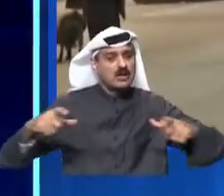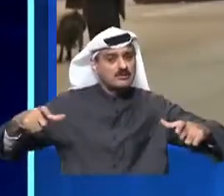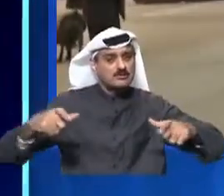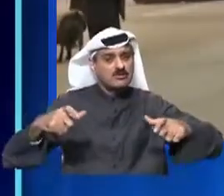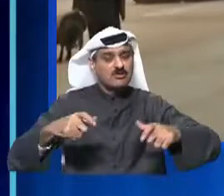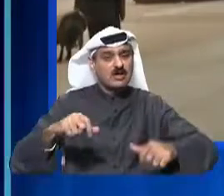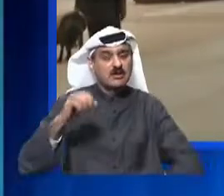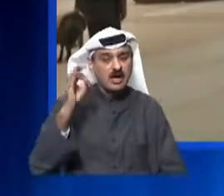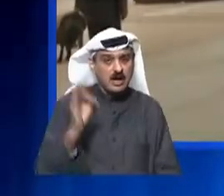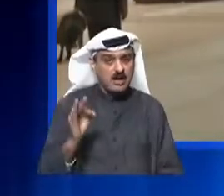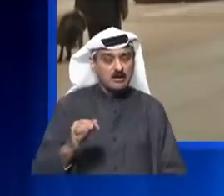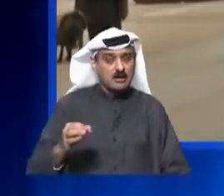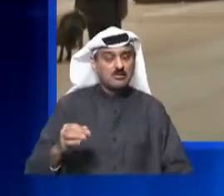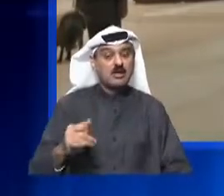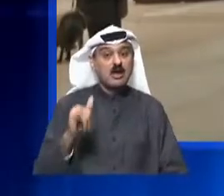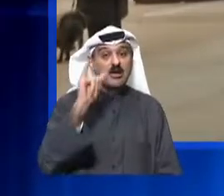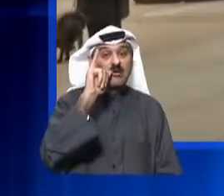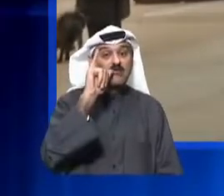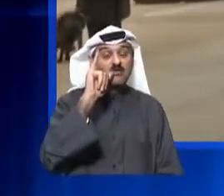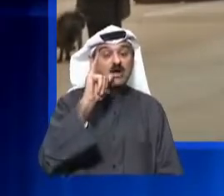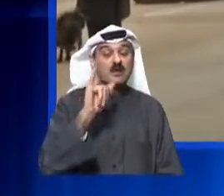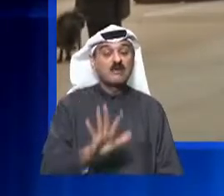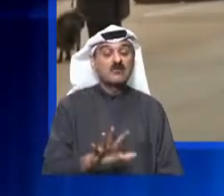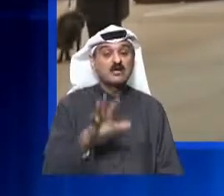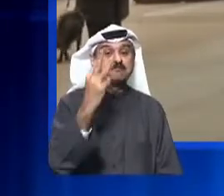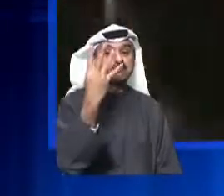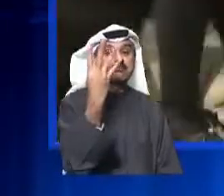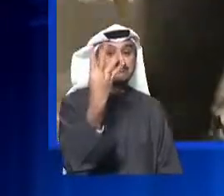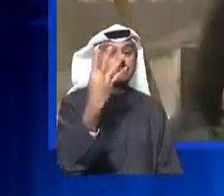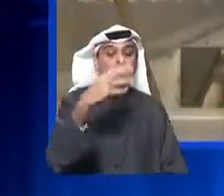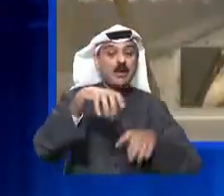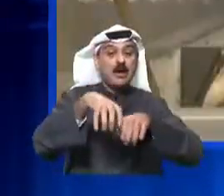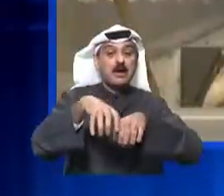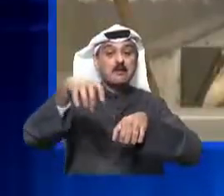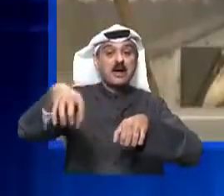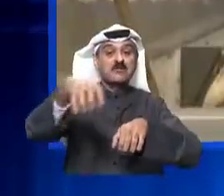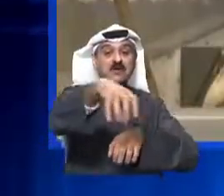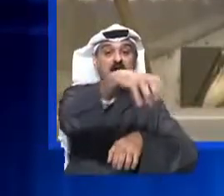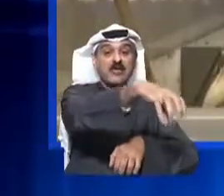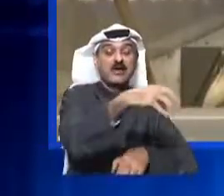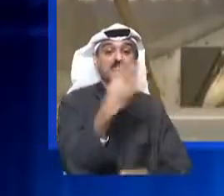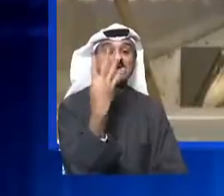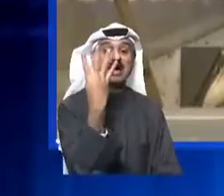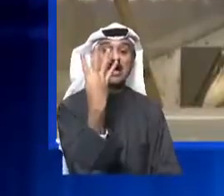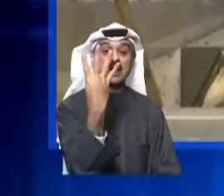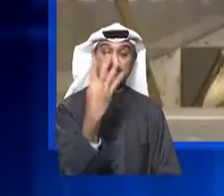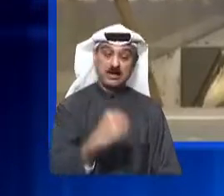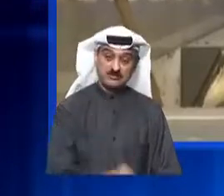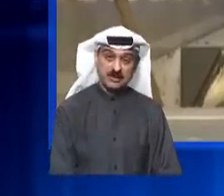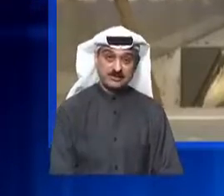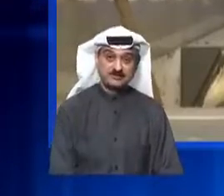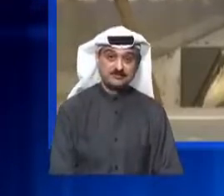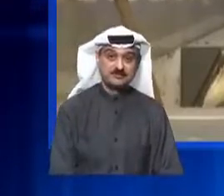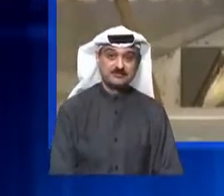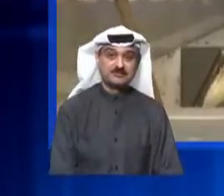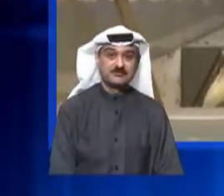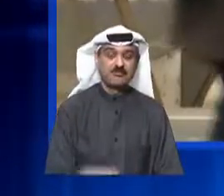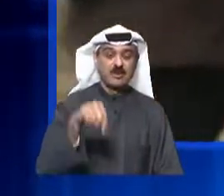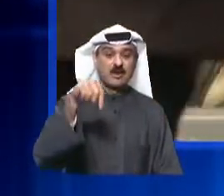بريطانيا مكونة من 4 أقاليم، وهي إنجلترا واسكتلندا وويلز وإيرلندا الشمالية.